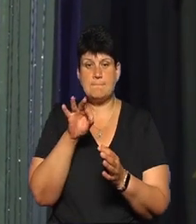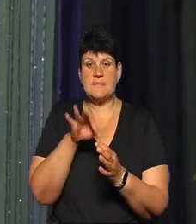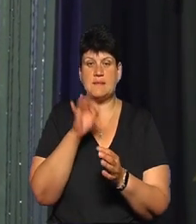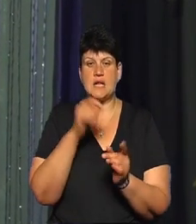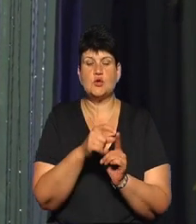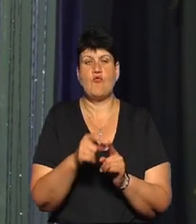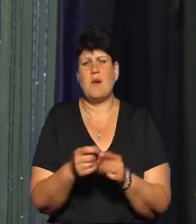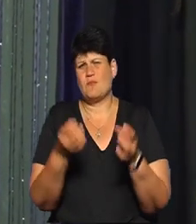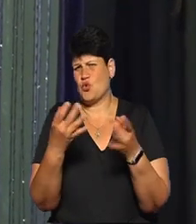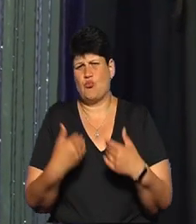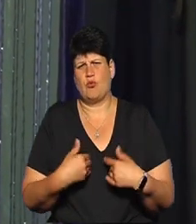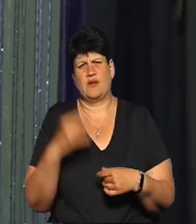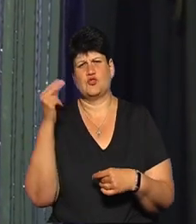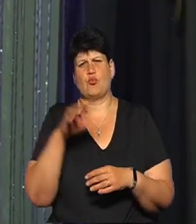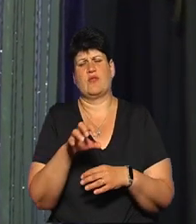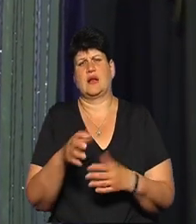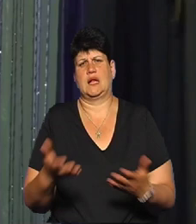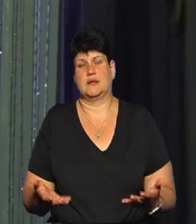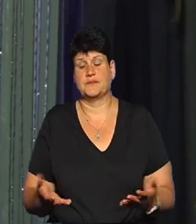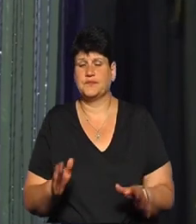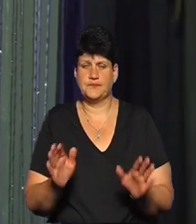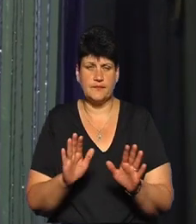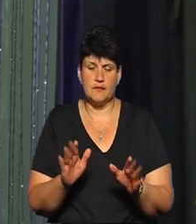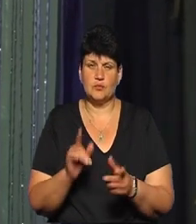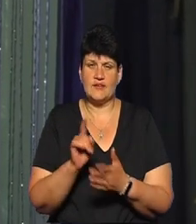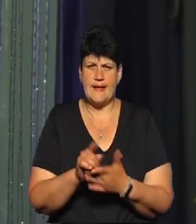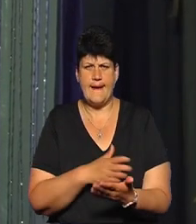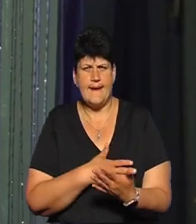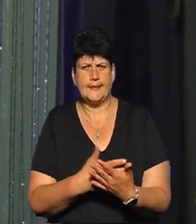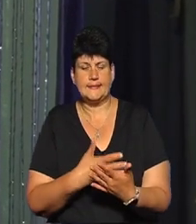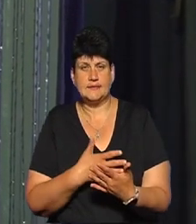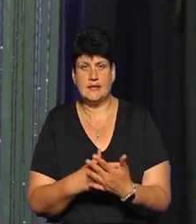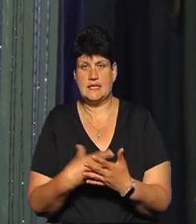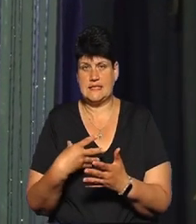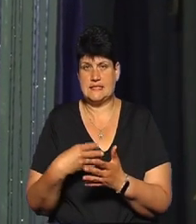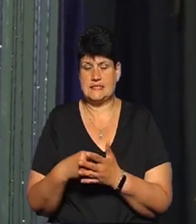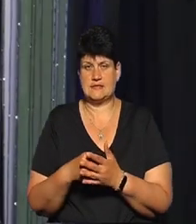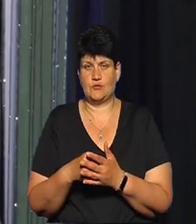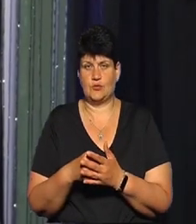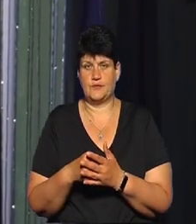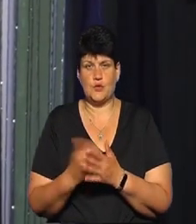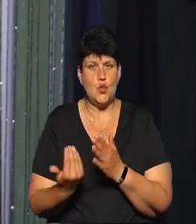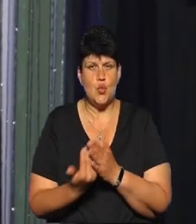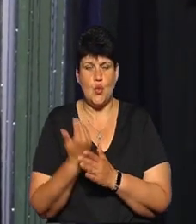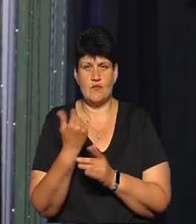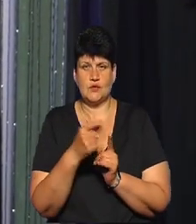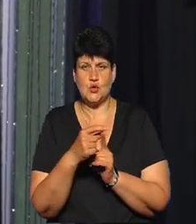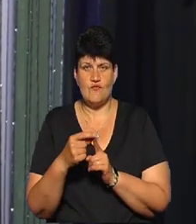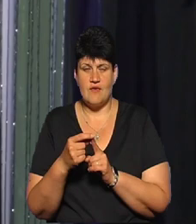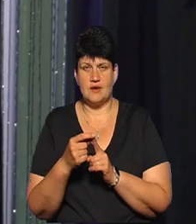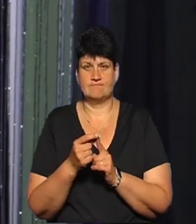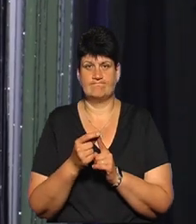бо ми сьогодні вчимо там тваринки, наприклад. Вони мусять активізувати свого пасивного вокабуляру нові слова, використовують міміку,